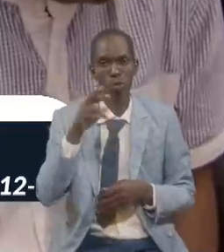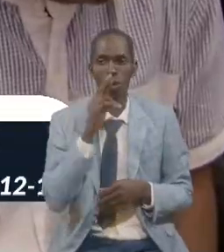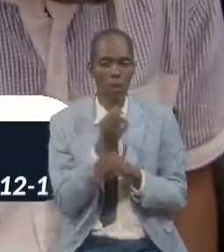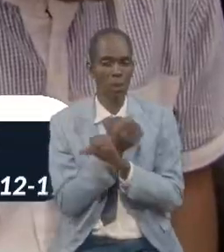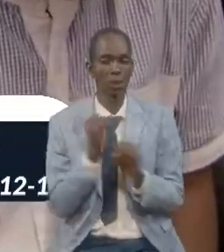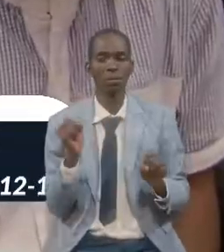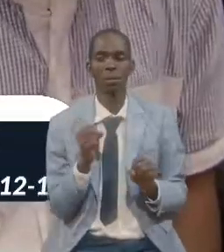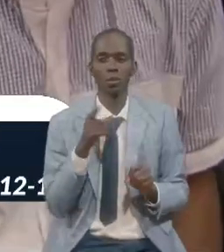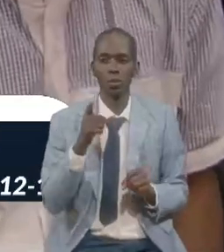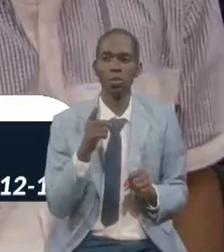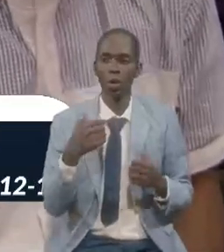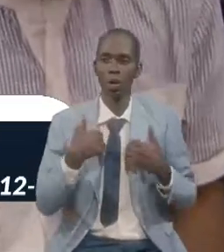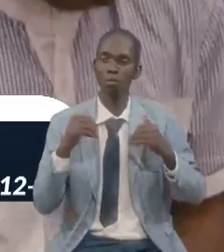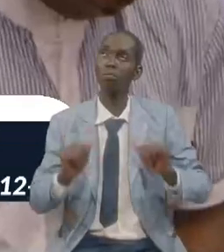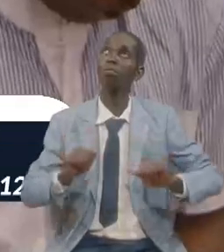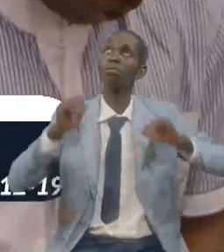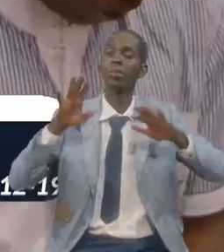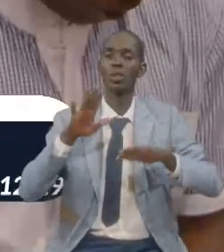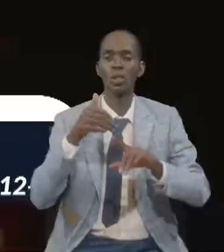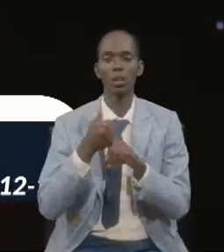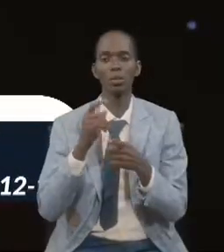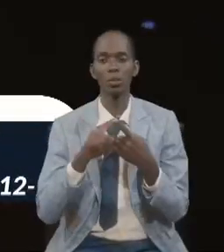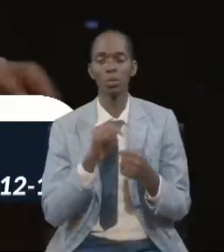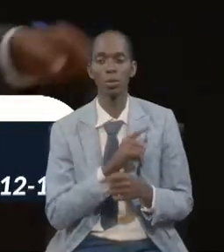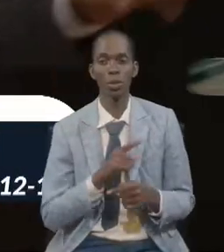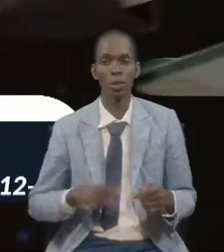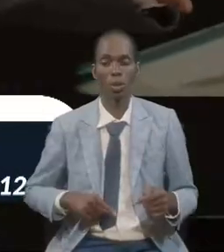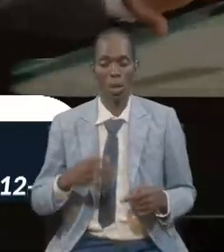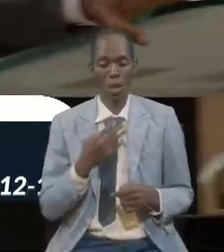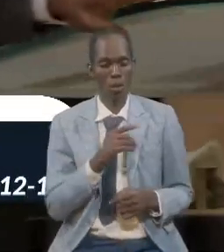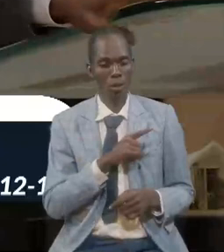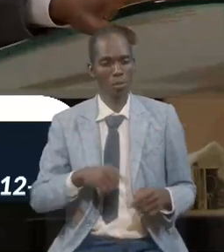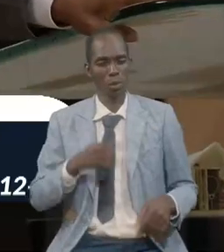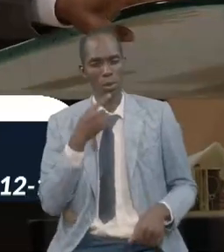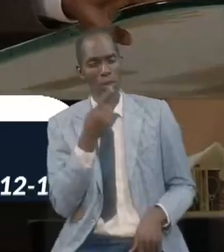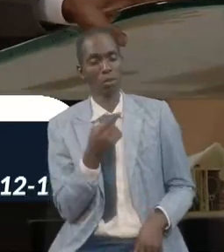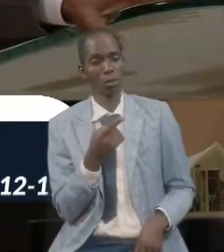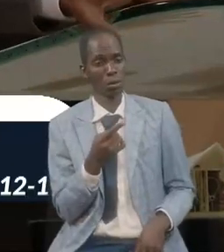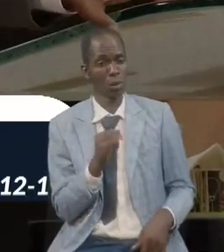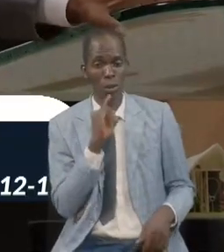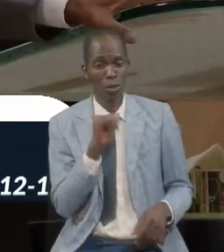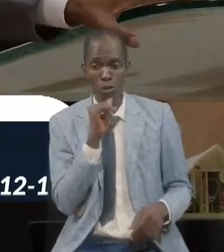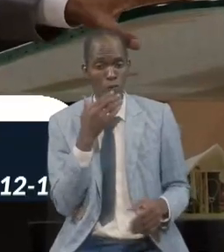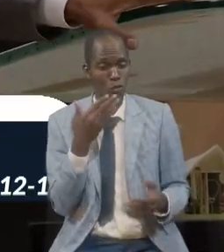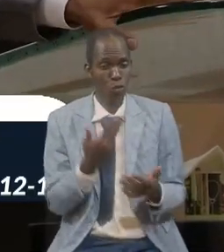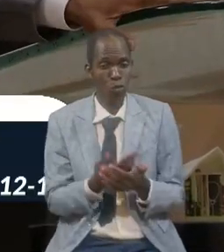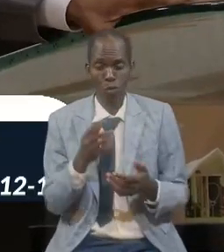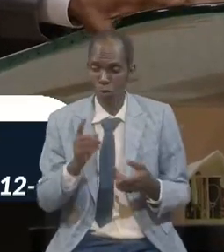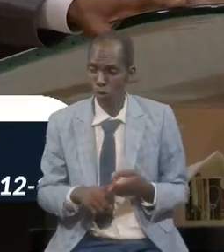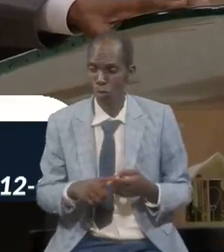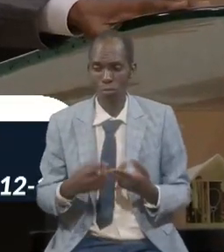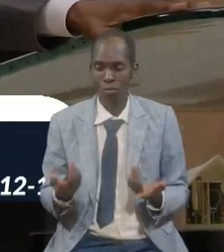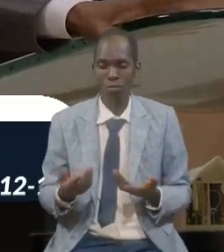sauvé, vous êtes né de nouveau, vous êtes donné au Seigneur et l'esprit dit, n'est-ce pas une bonne chose de